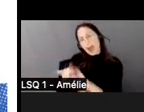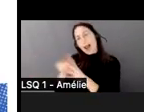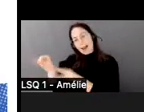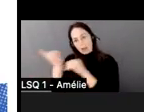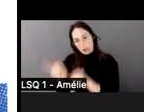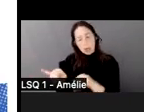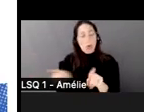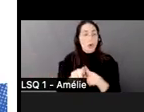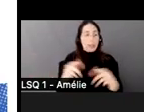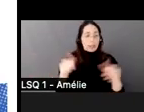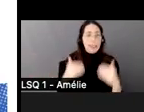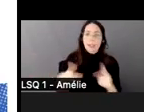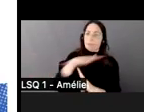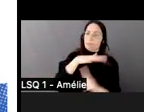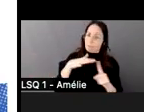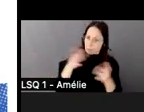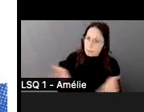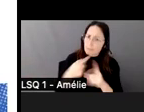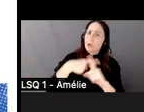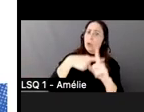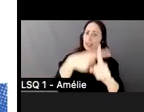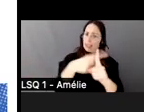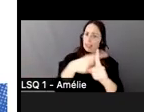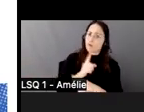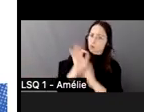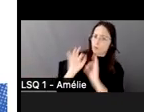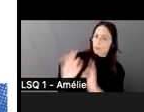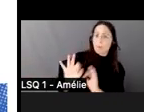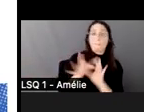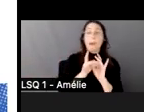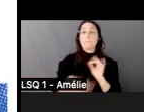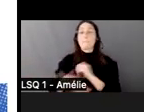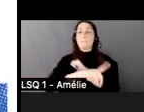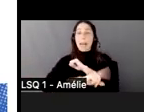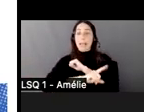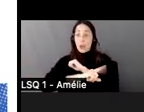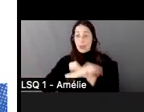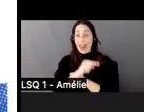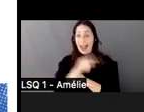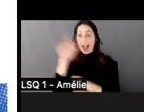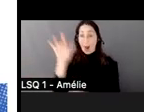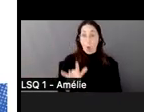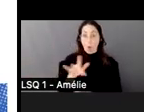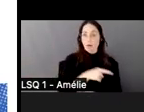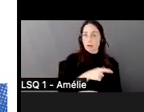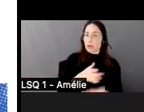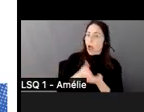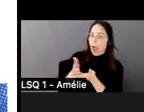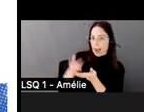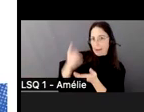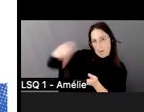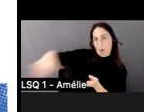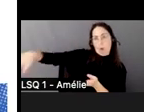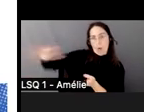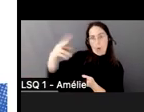un environnement de travail favorable aux membres du personnel, étant donné qu'il favorise la santé mentale des